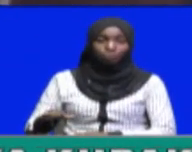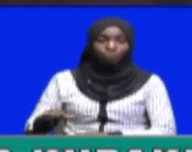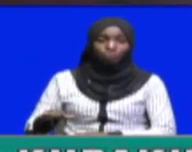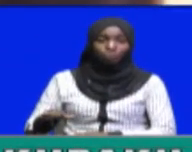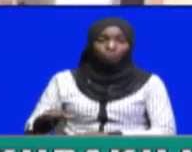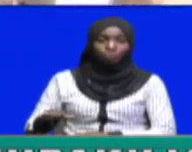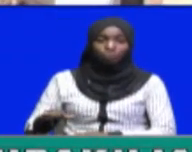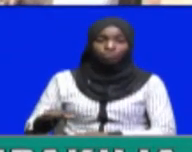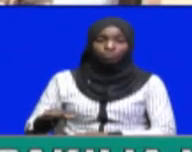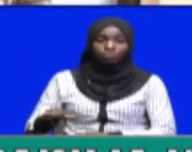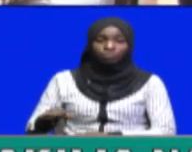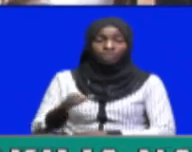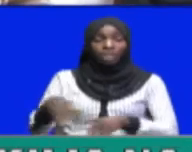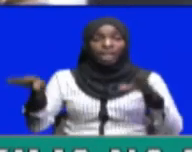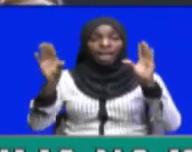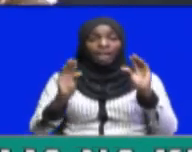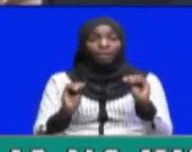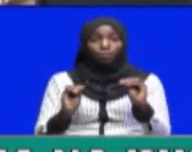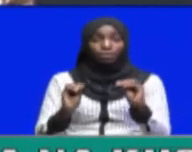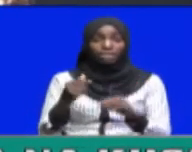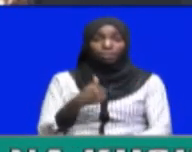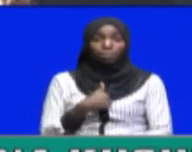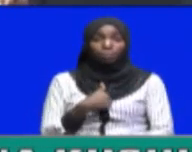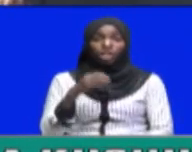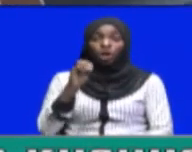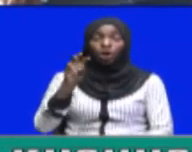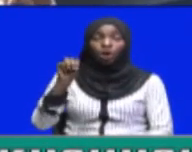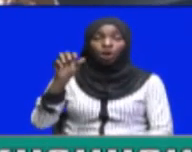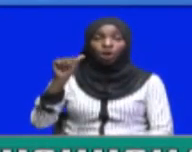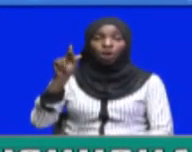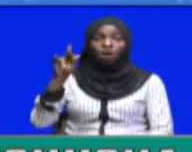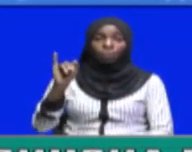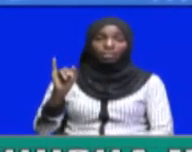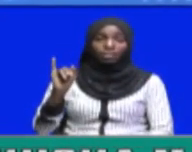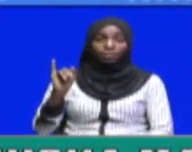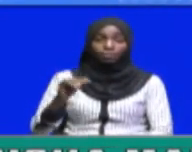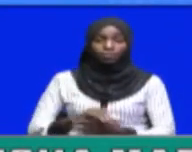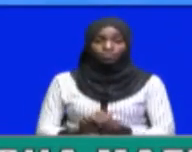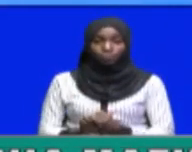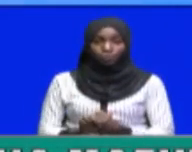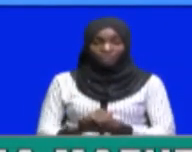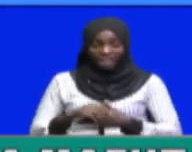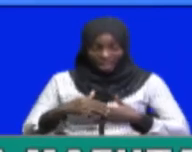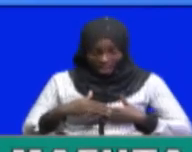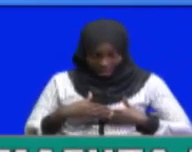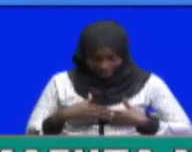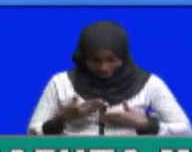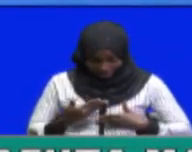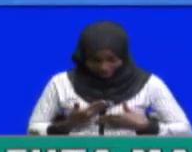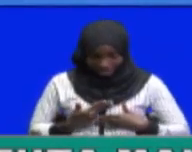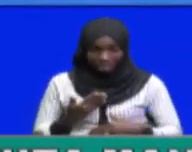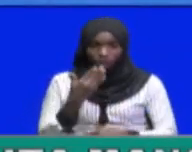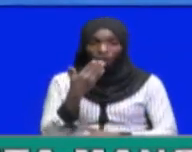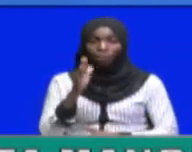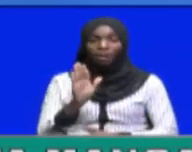wa mambo ya ndani. Kutoka Ikulu jijini Zanzibar, mimi ni Omar Ahmed Mcheju. Shukran Omar Ahmed Mcheju